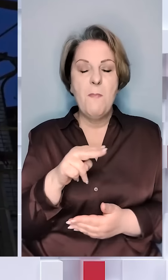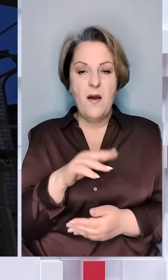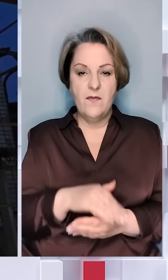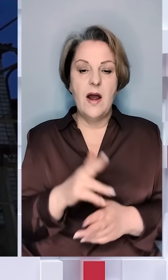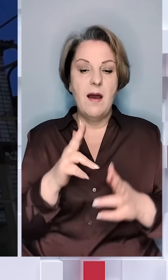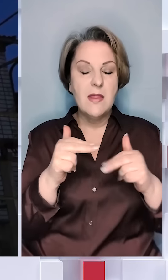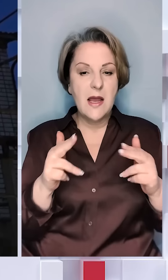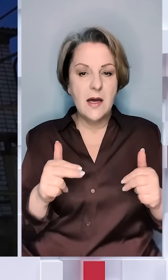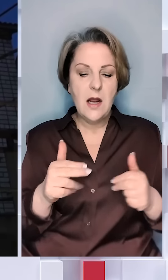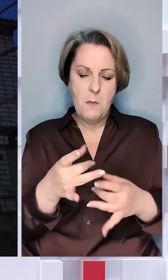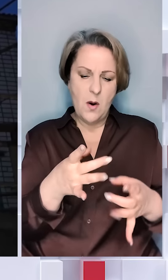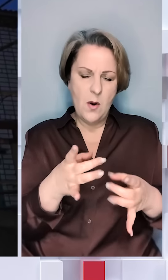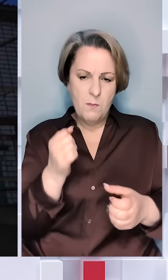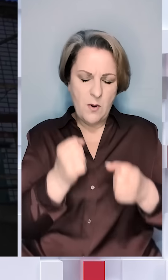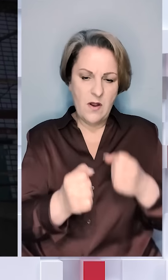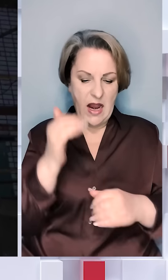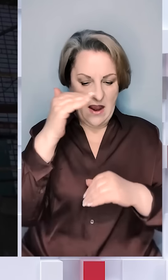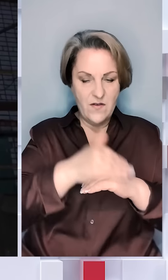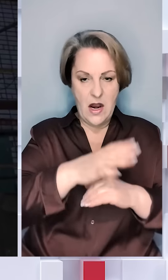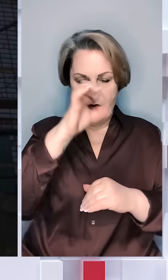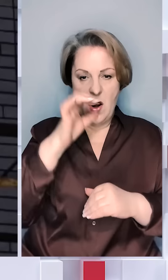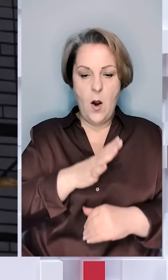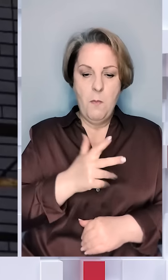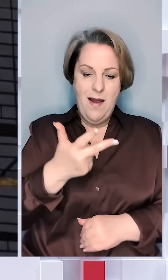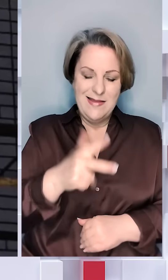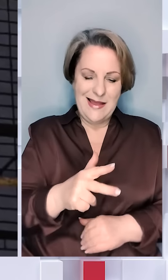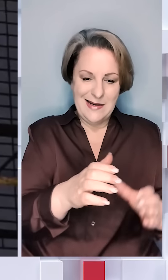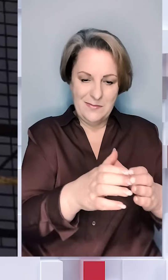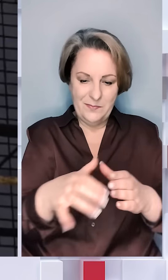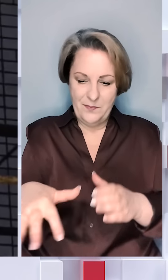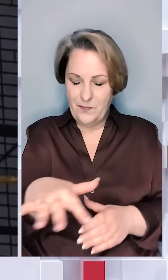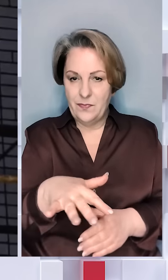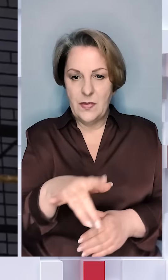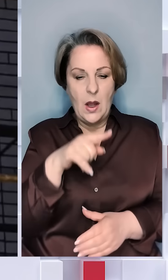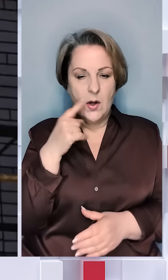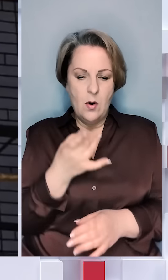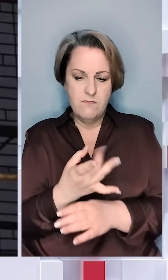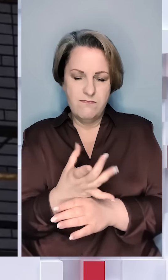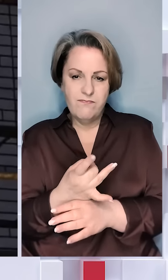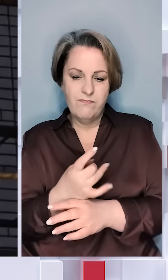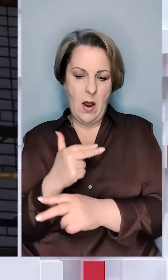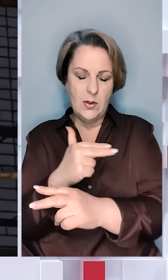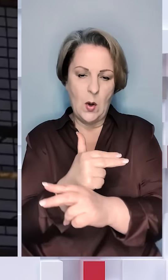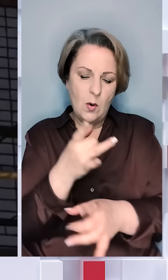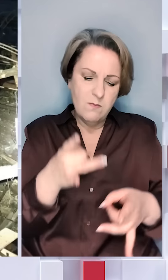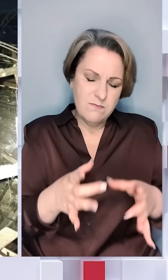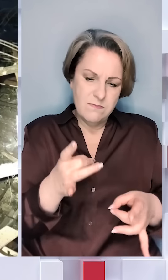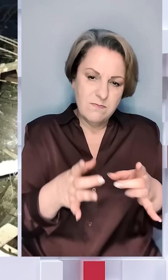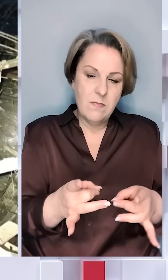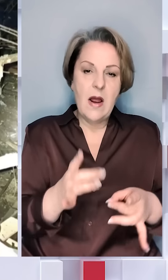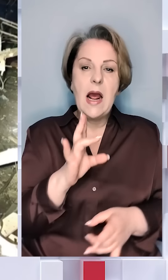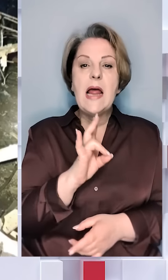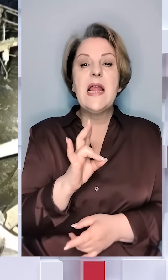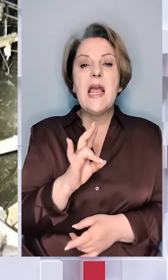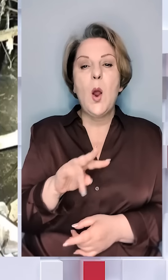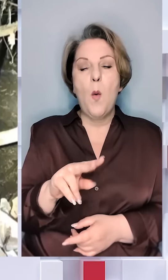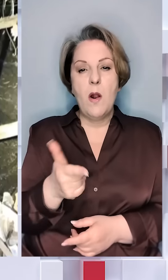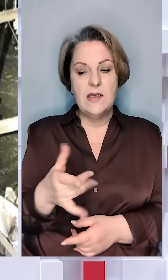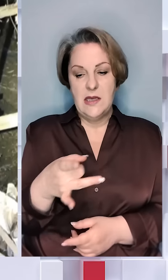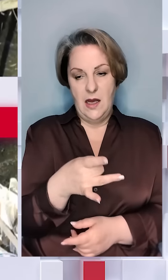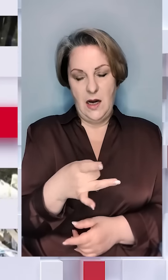На Дніпропетровщині під ударом ввечері та вночі були 3 громади. Росіяни з артилерії та дронами гатили по